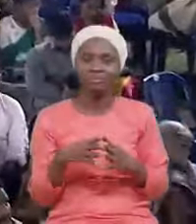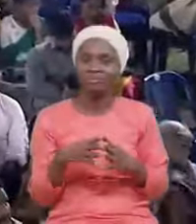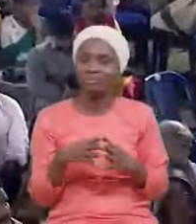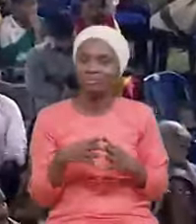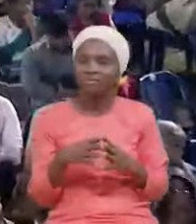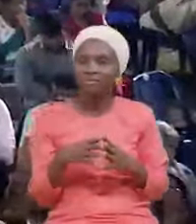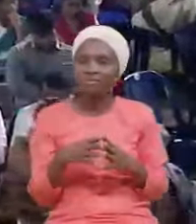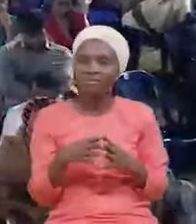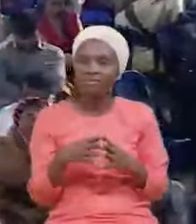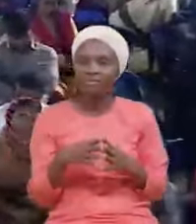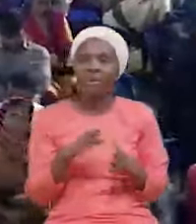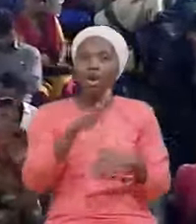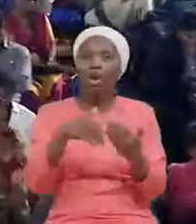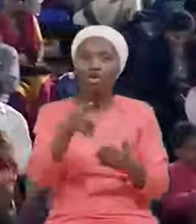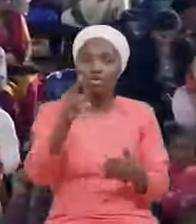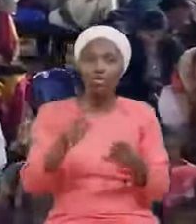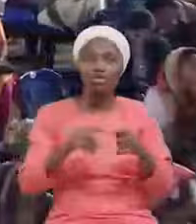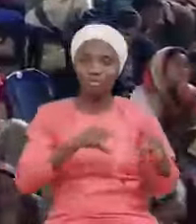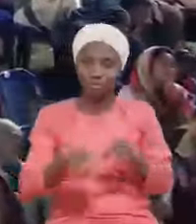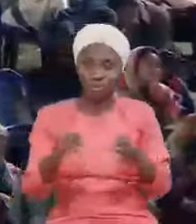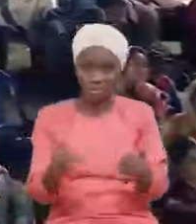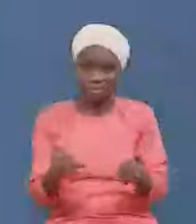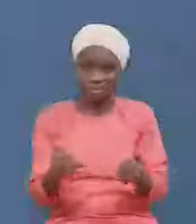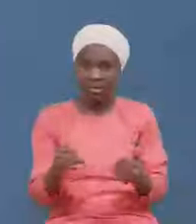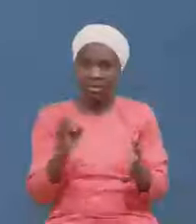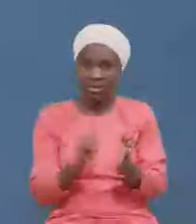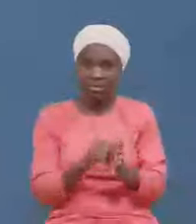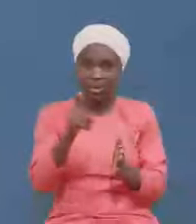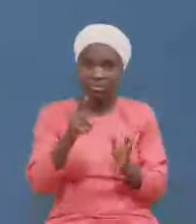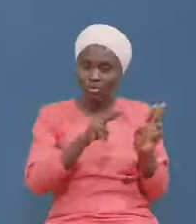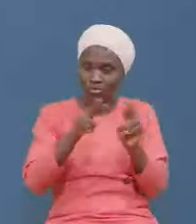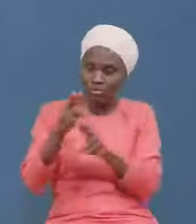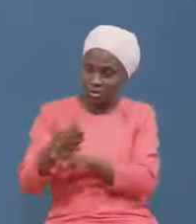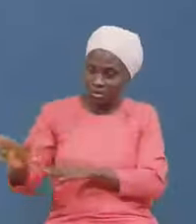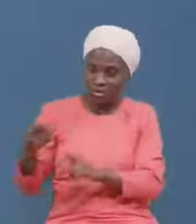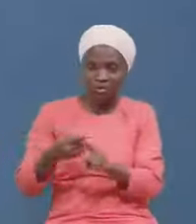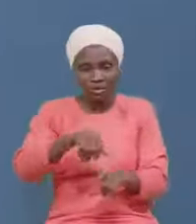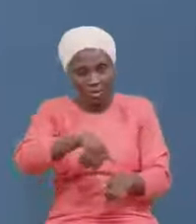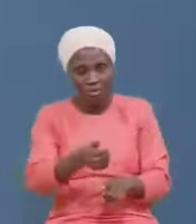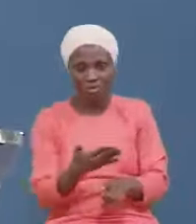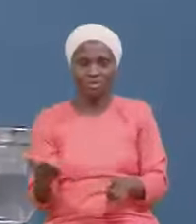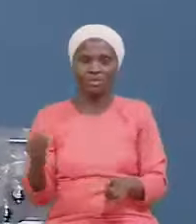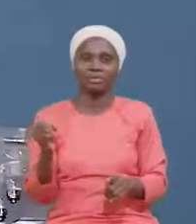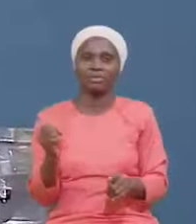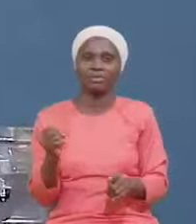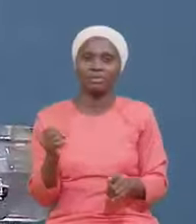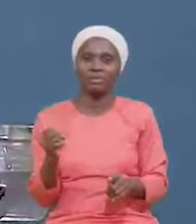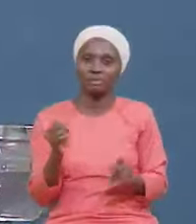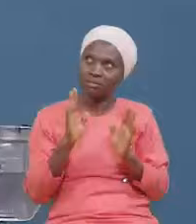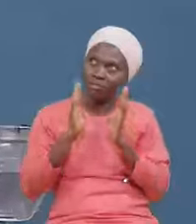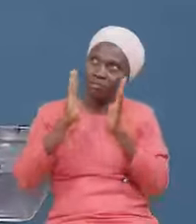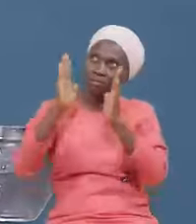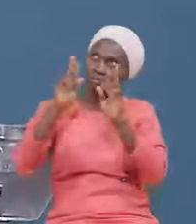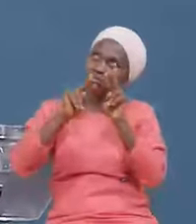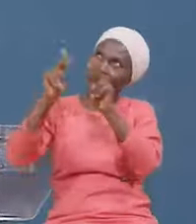అర్పణ. All you have to do. ఈ రోజున మీరు ఏం చేయాలి? Just look away from every other sin. ప్రతి ఇతర కార్యాల నుంచి దృష్టి మళ్ళించుకోవాలి.